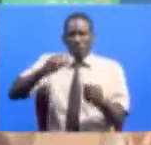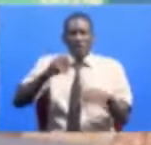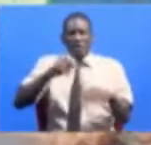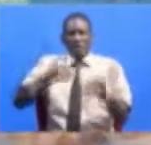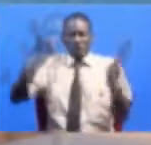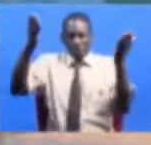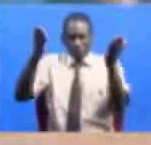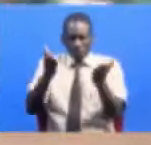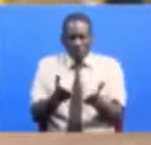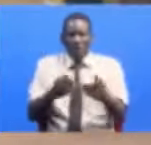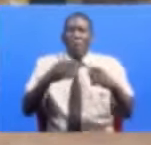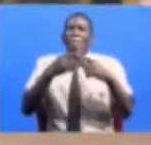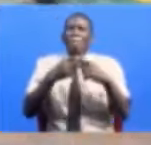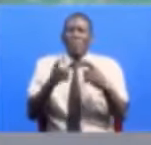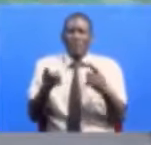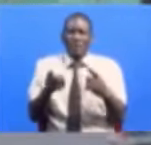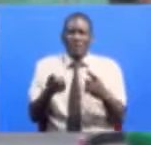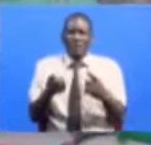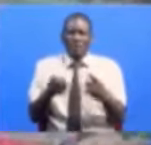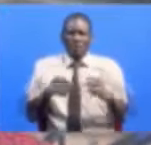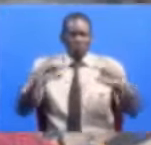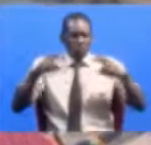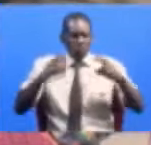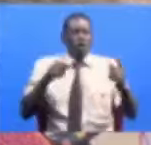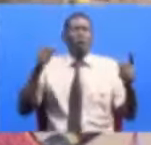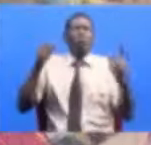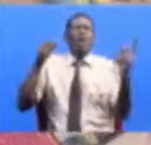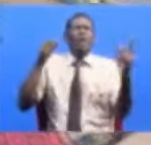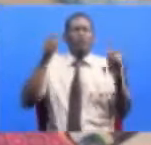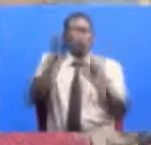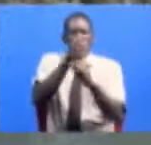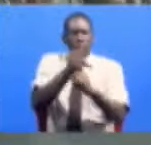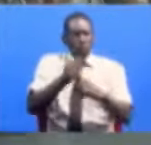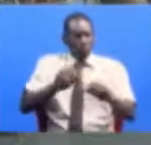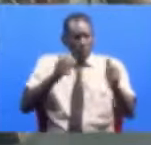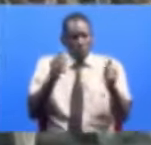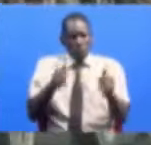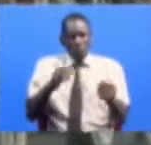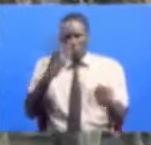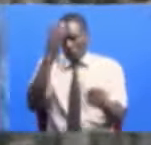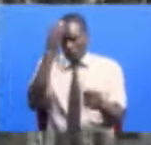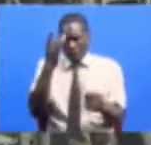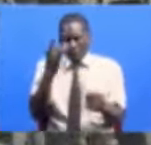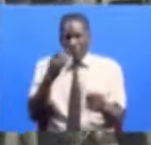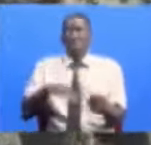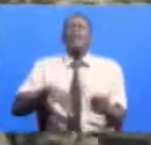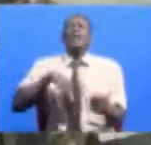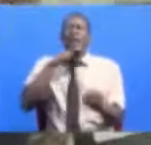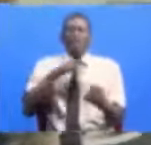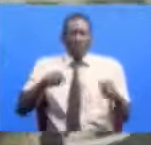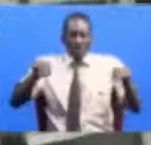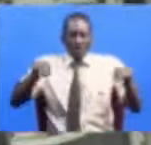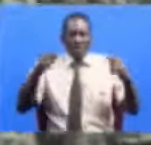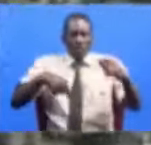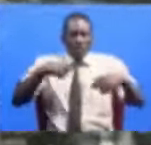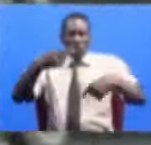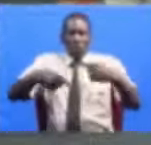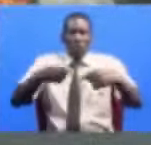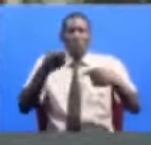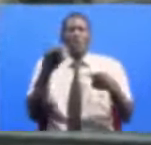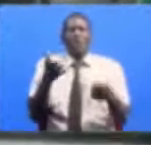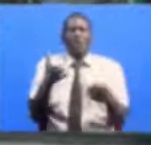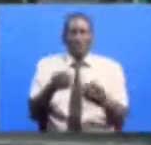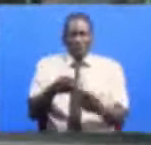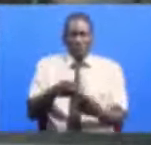Ufa, ila matunda ya operesheni hiyo hayajafikia malengo yake, kwani maafa na mashambulizi yanazidi kushuhudiwa